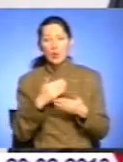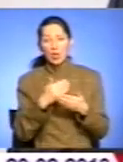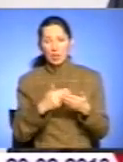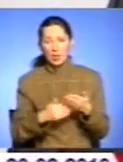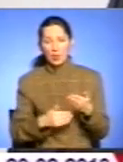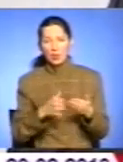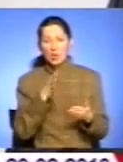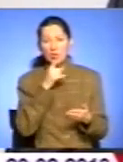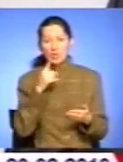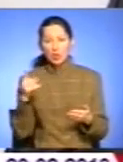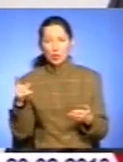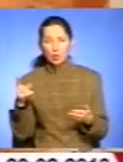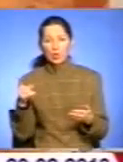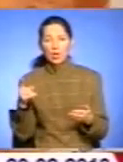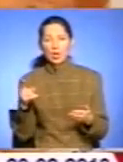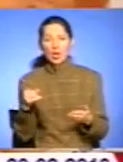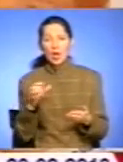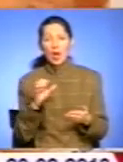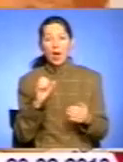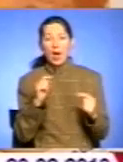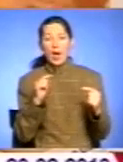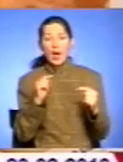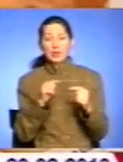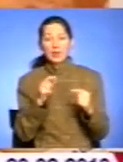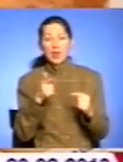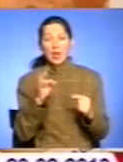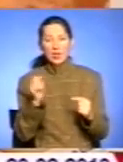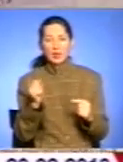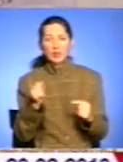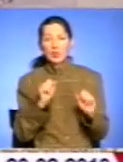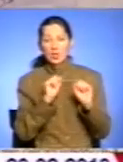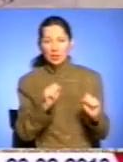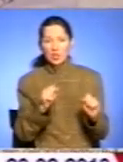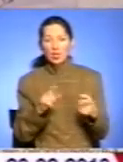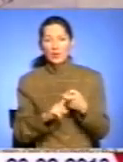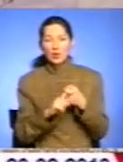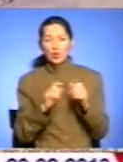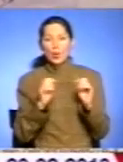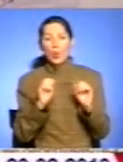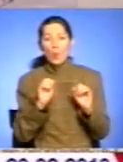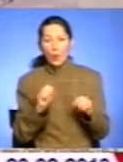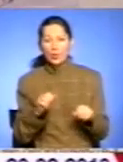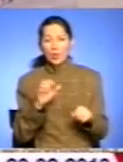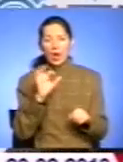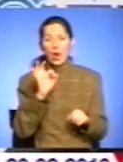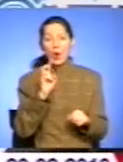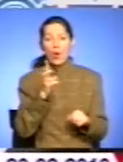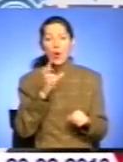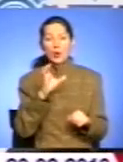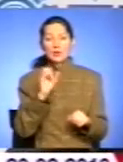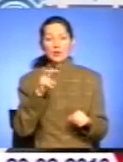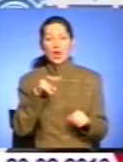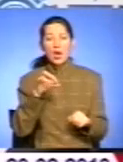званий сезонний набір антигенів. Захистити від вірусу може й оксалінова мазь. Наскільки ефективно, визначити важко.